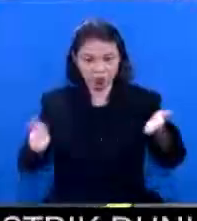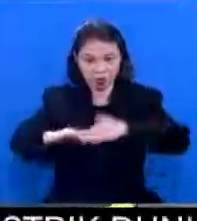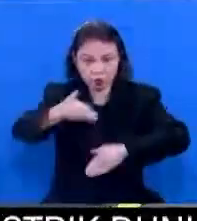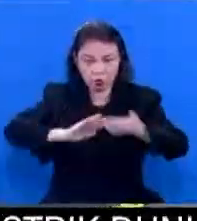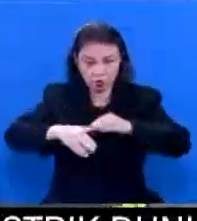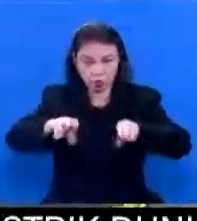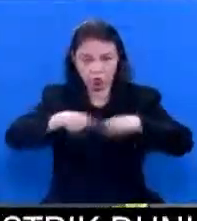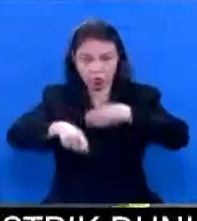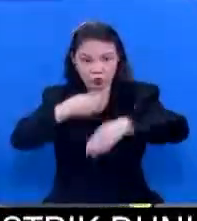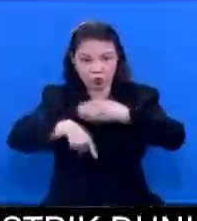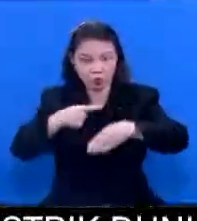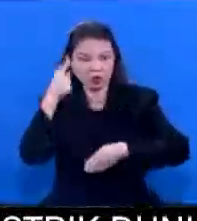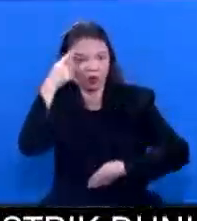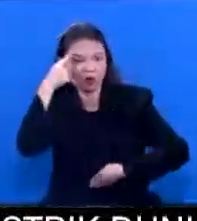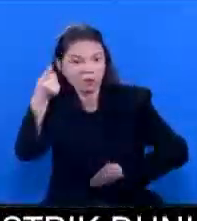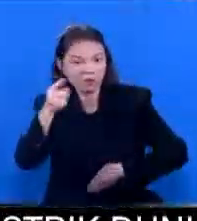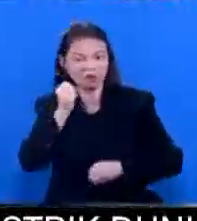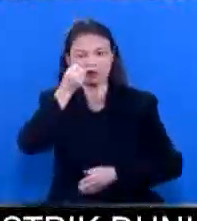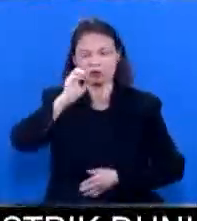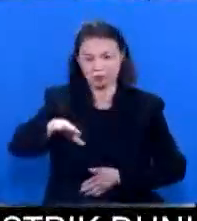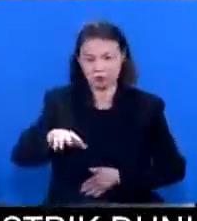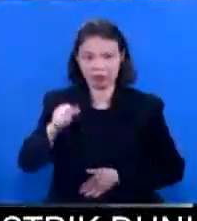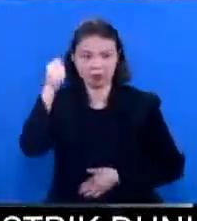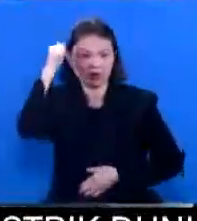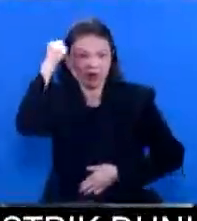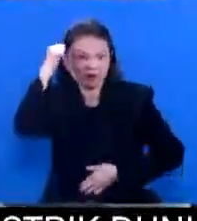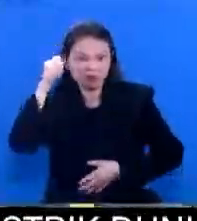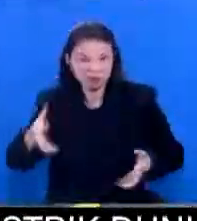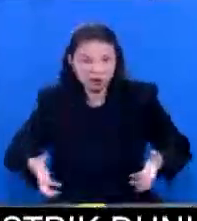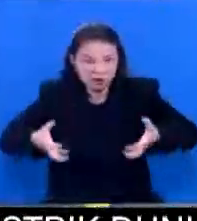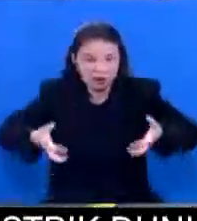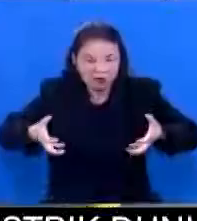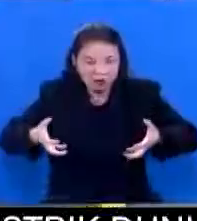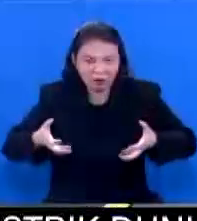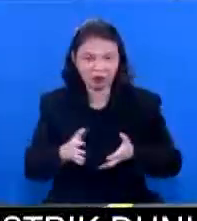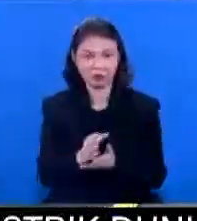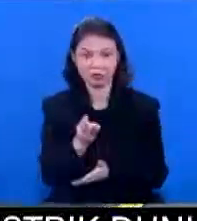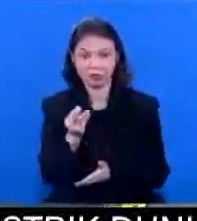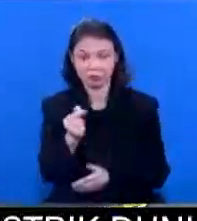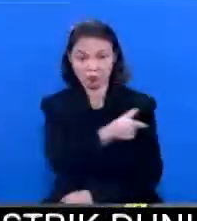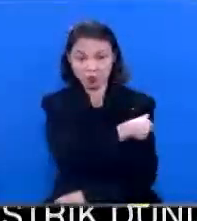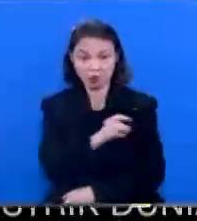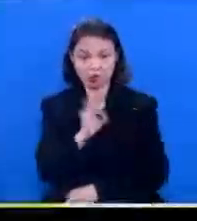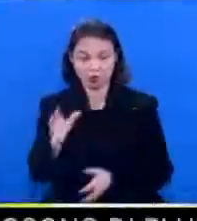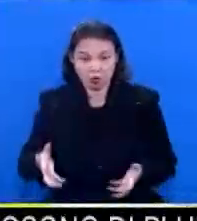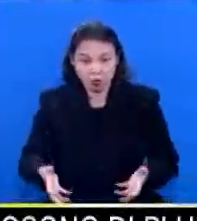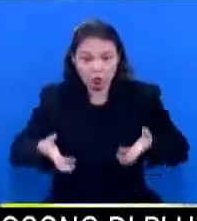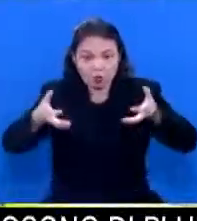spanduk adalah sampah. Karena sulit diangkat, Budi bersama beberapa petugas membuka bungkusan yang ternyata adalah